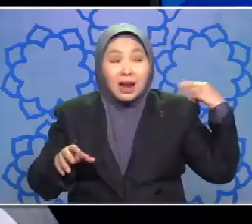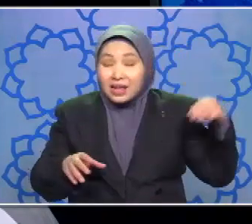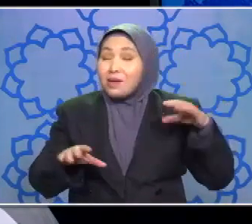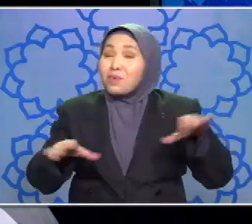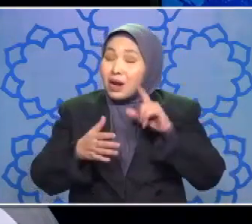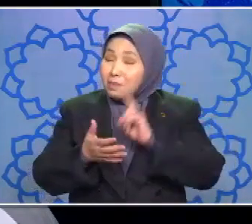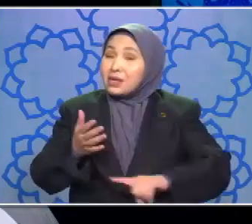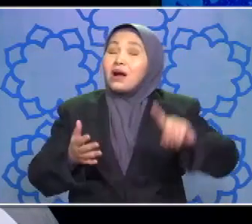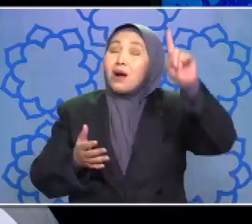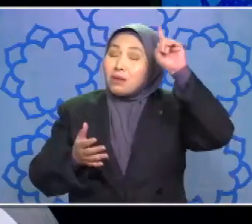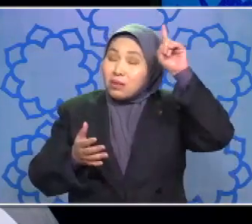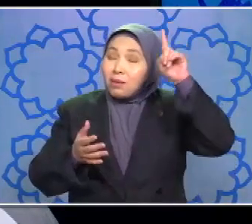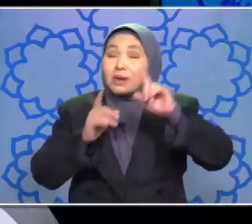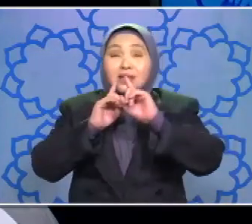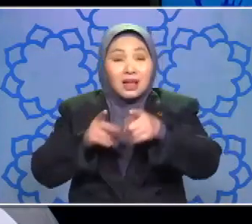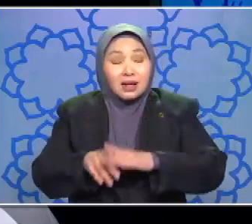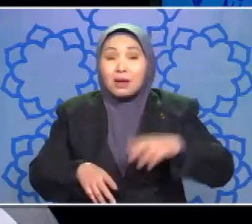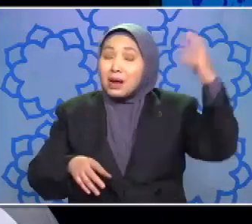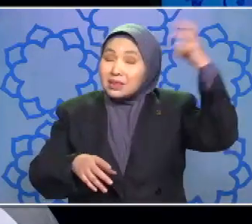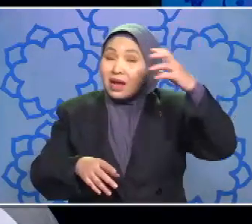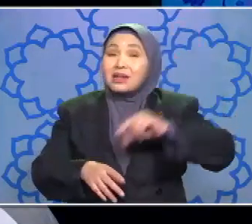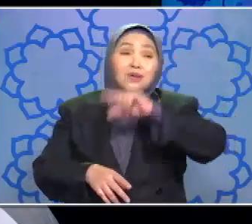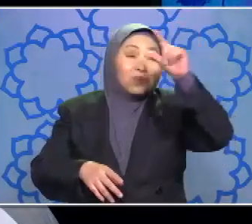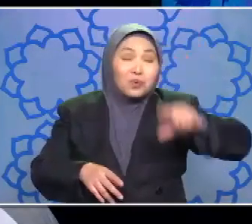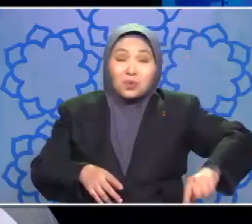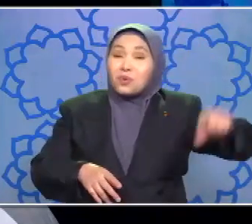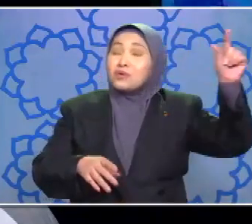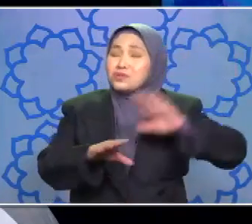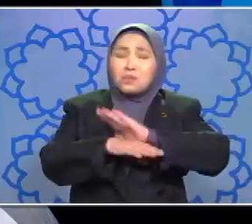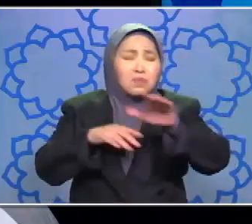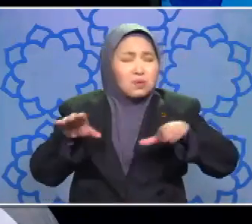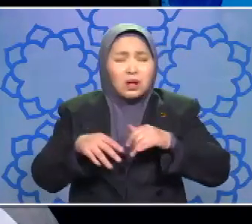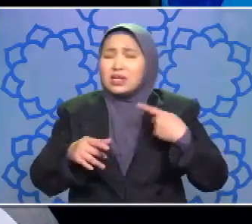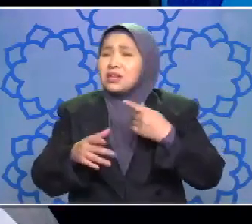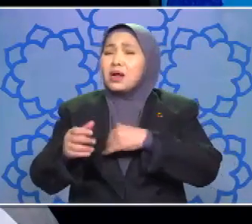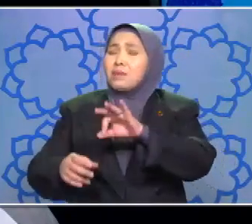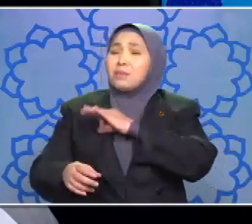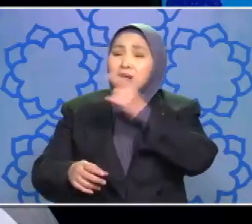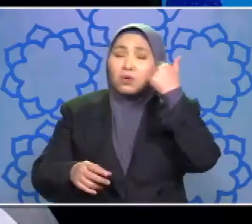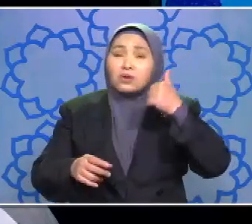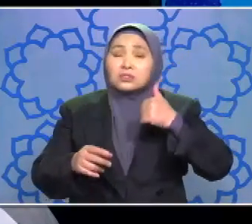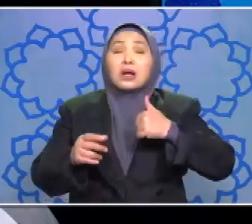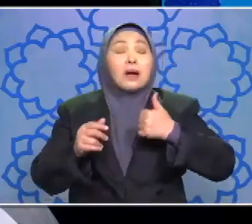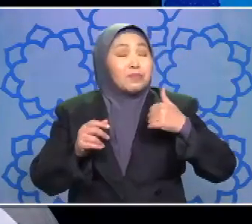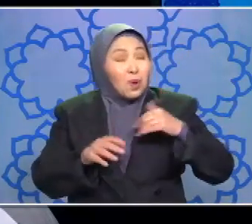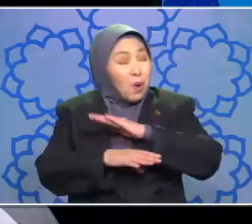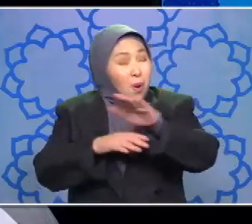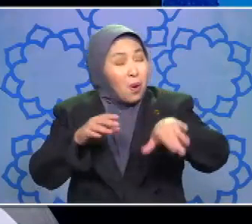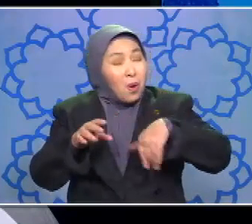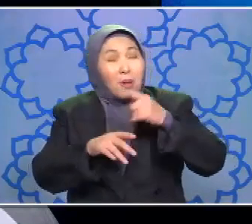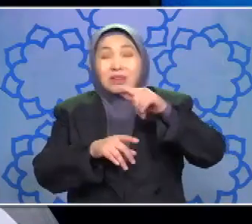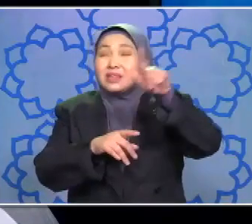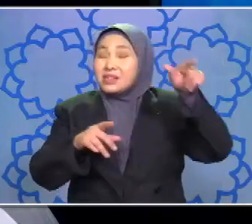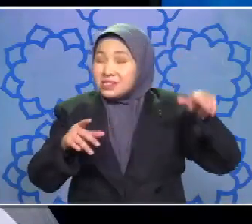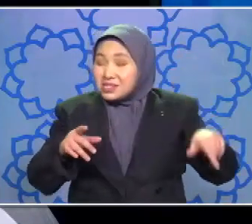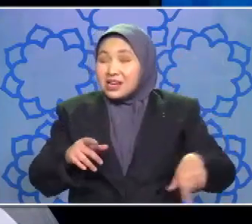diperintahkan, gunung buat apa yang diperintahkan, matahari buat, dan kita dapat manfaat daripada segala-galanya ini kerana mereka ikut perintah. Jika kita tidak